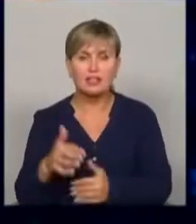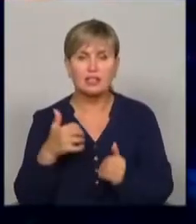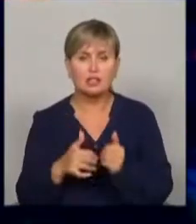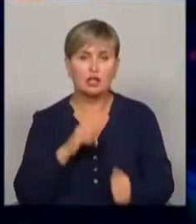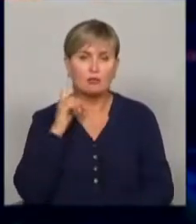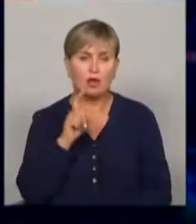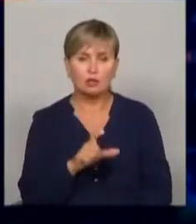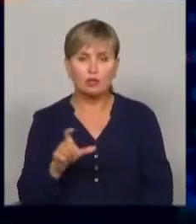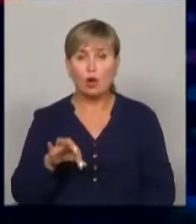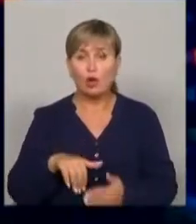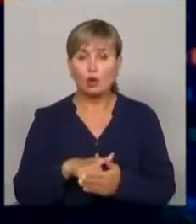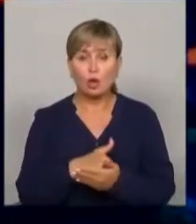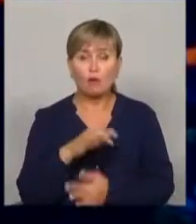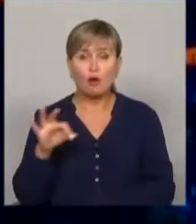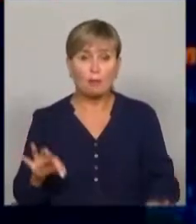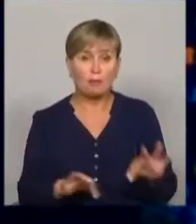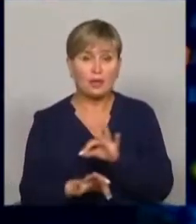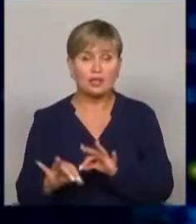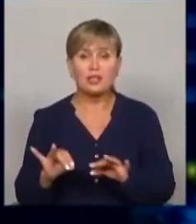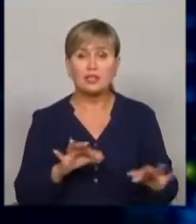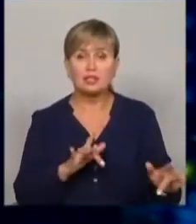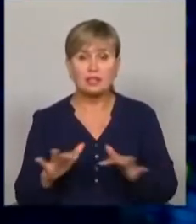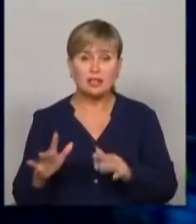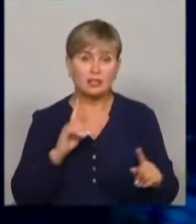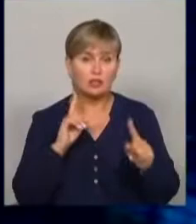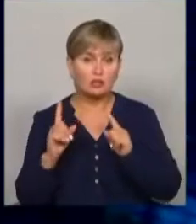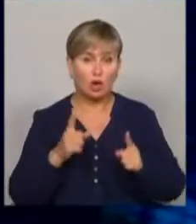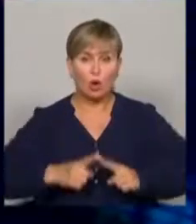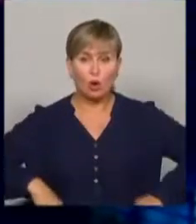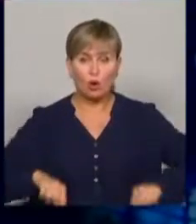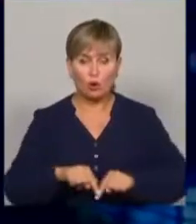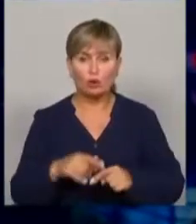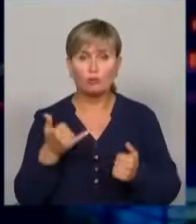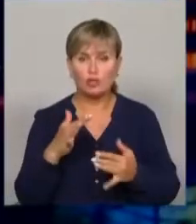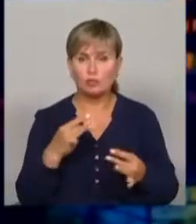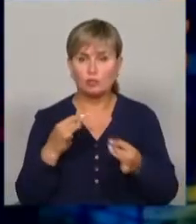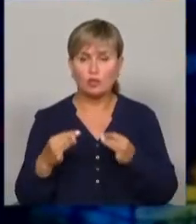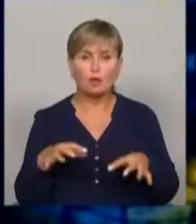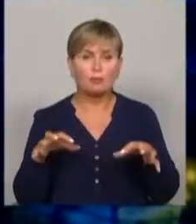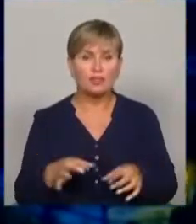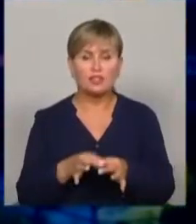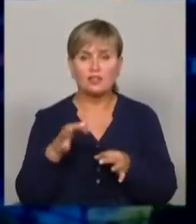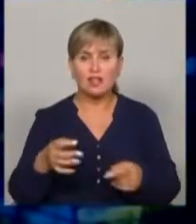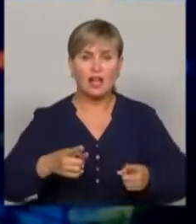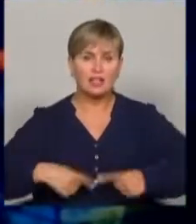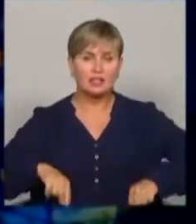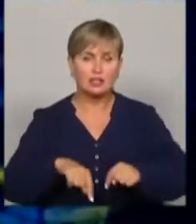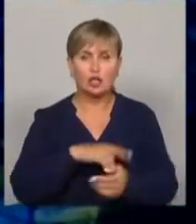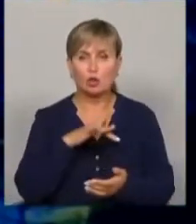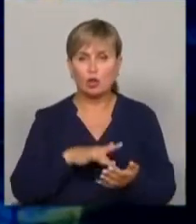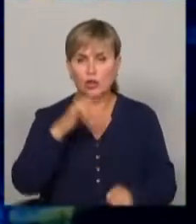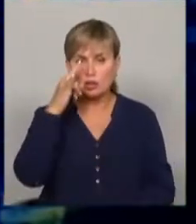О новых проектах и о деятельности консультативно-совещательного органа мы поговорим с председателем филиала Ассоциации курдов